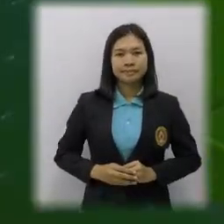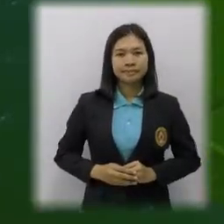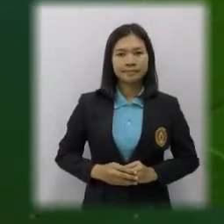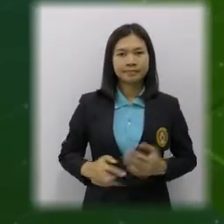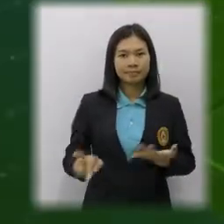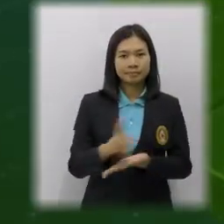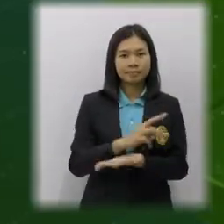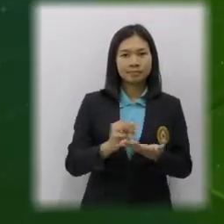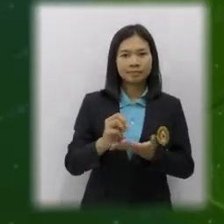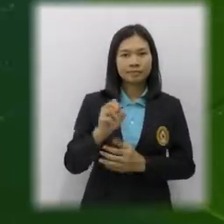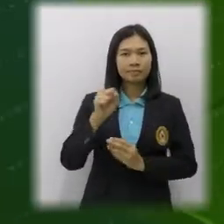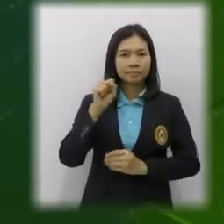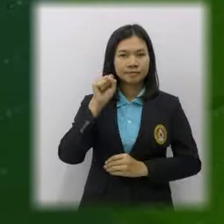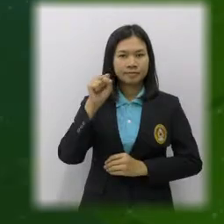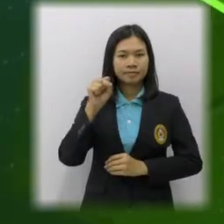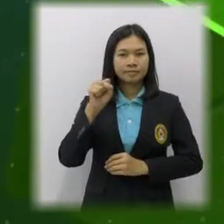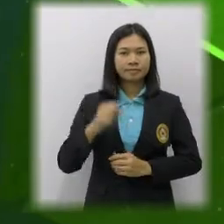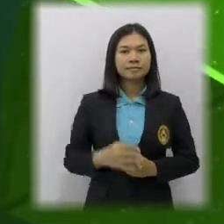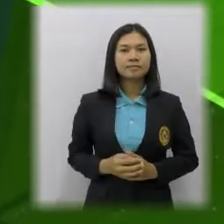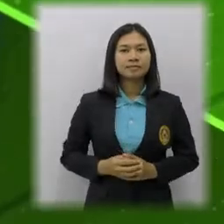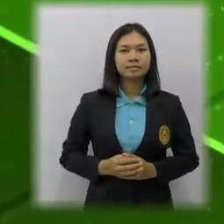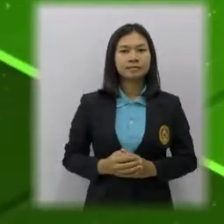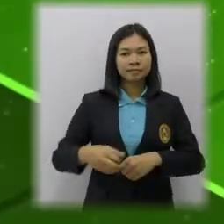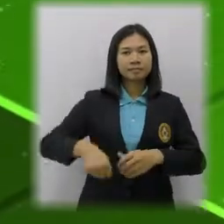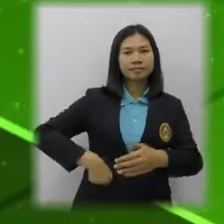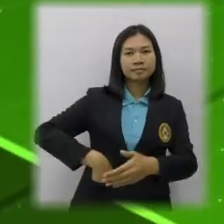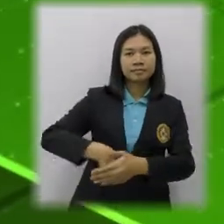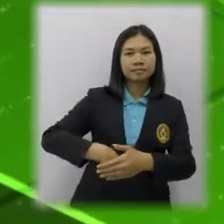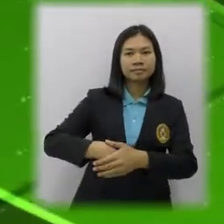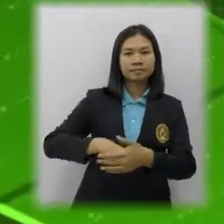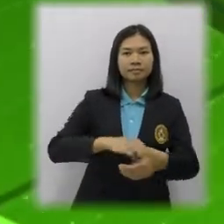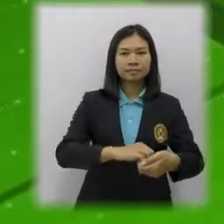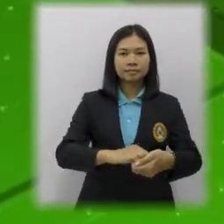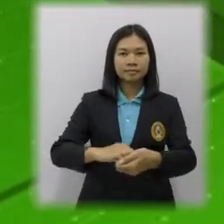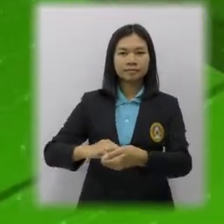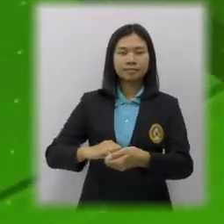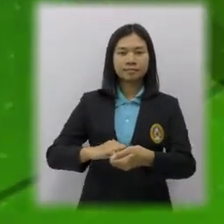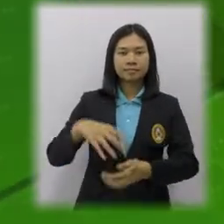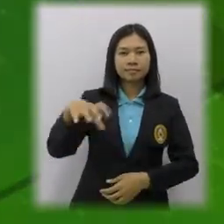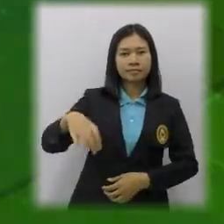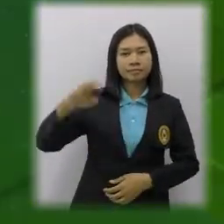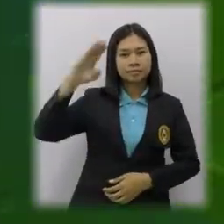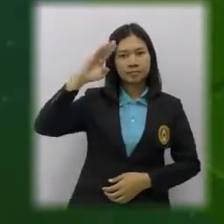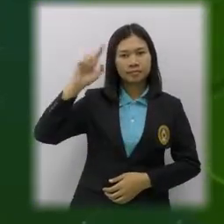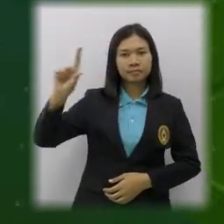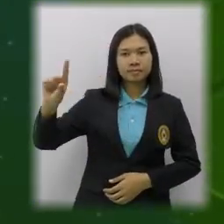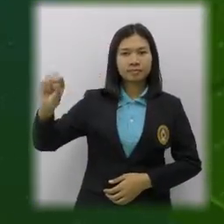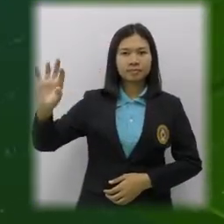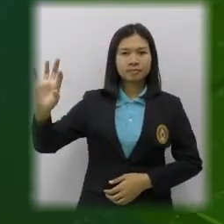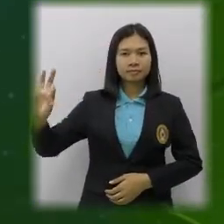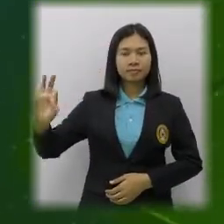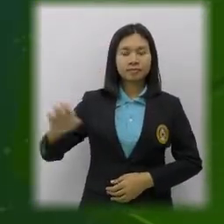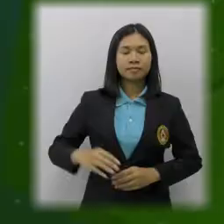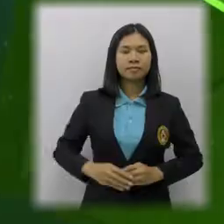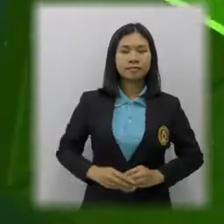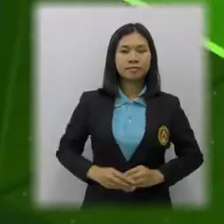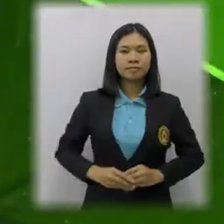กในวันนี้มหาวิทยาลัยราชภัฏสกลนครเตะฟุตบอลกระชับมิตรร่วมกับมณฑลทหารบกที่